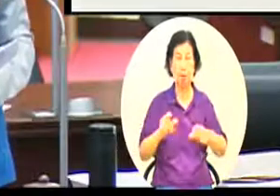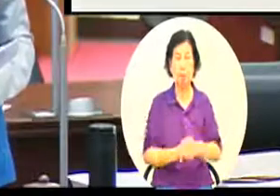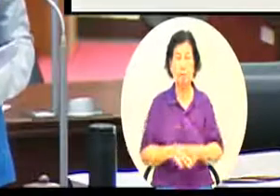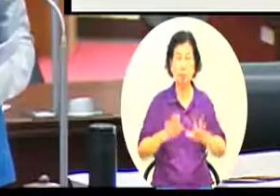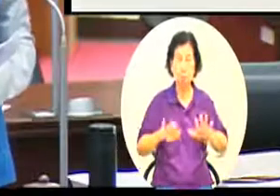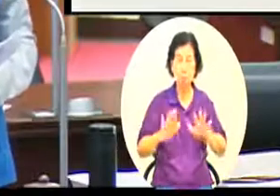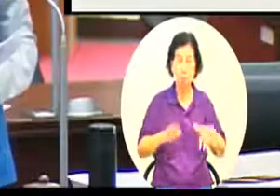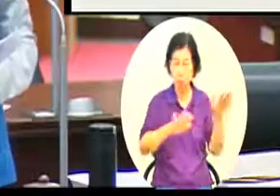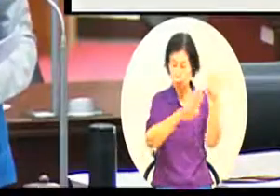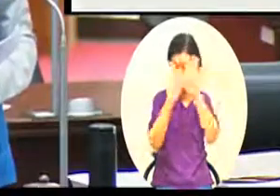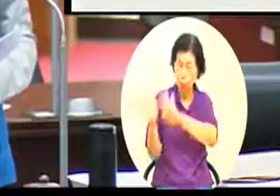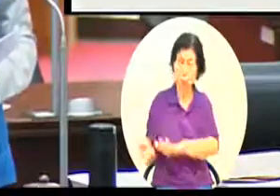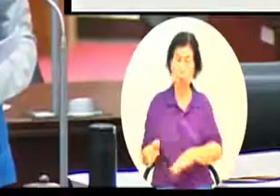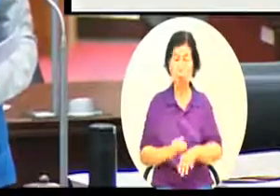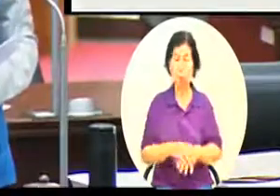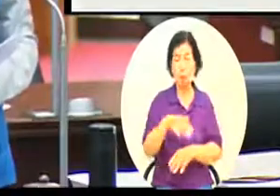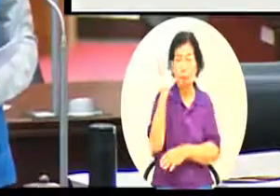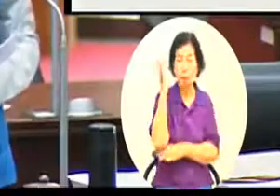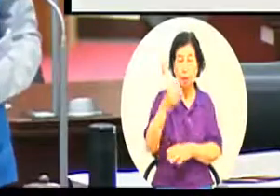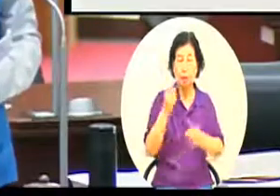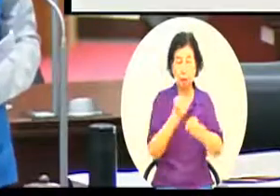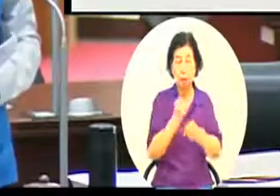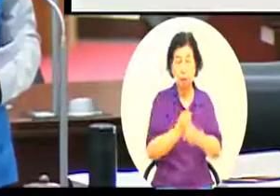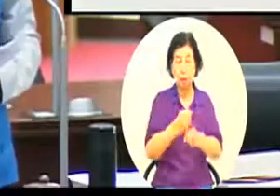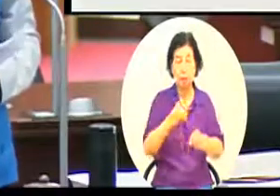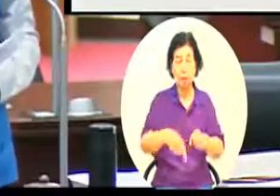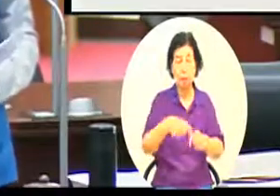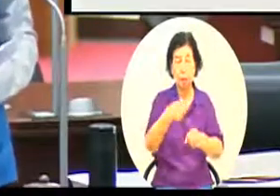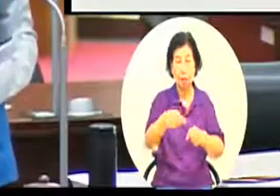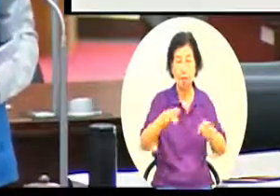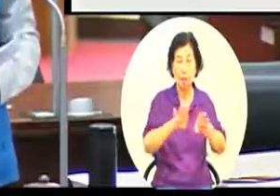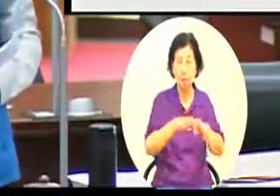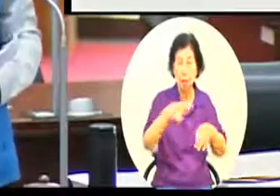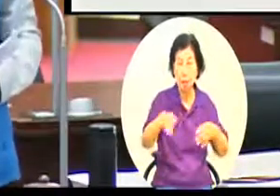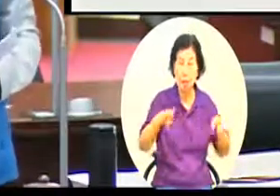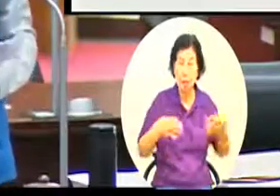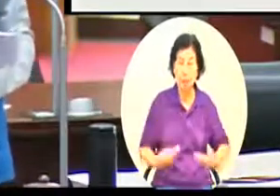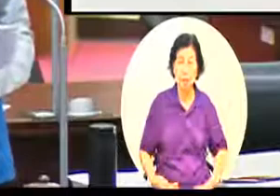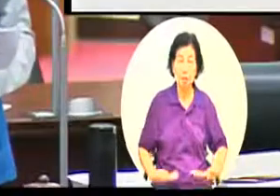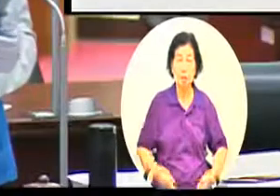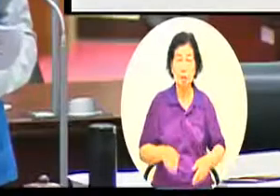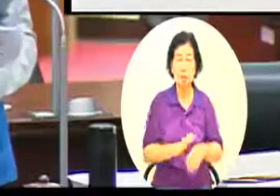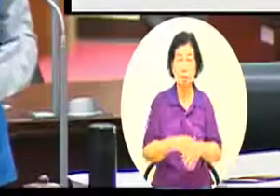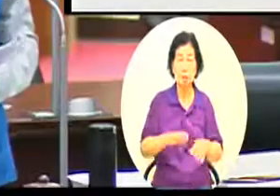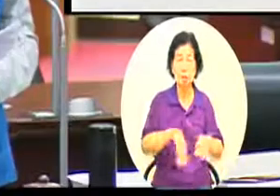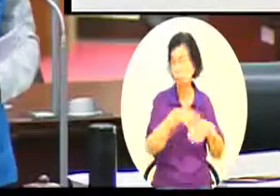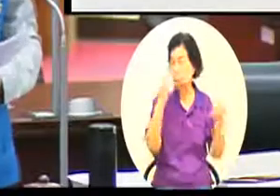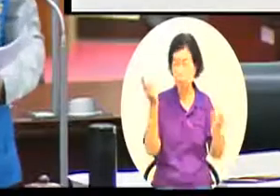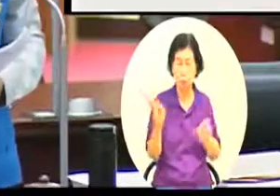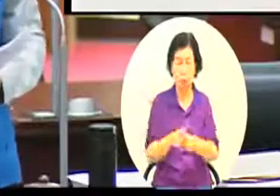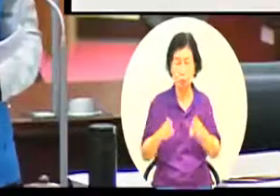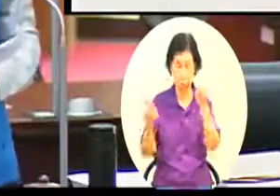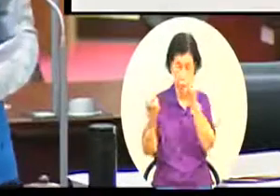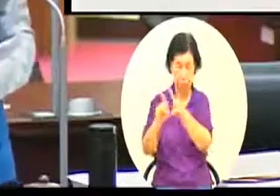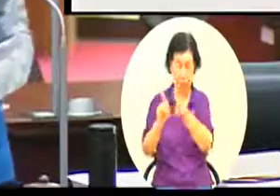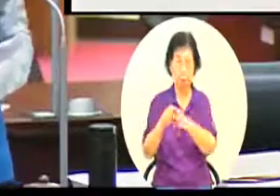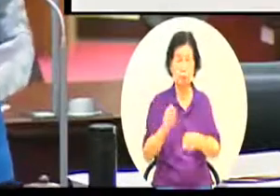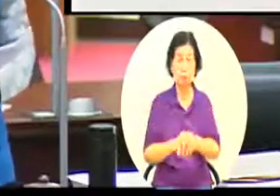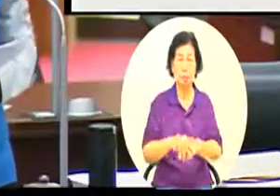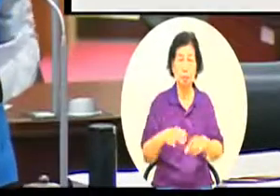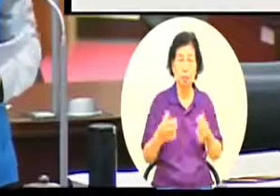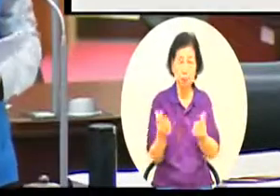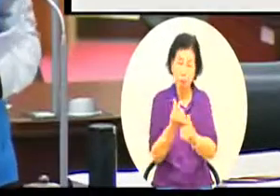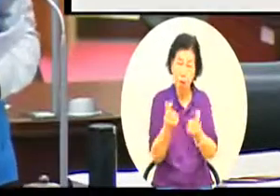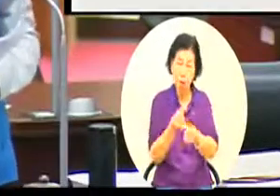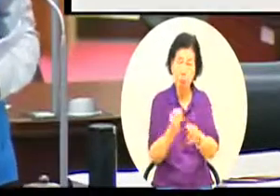等于是政府做了一套一立一修的法令要大家共同来遵守，就好像呢做一双鞋子啊，